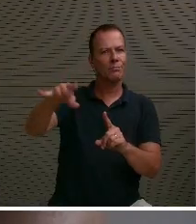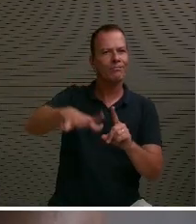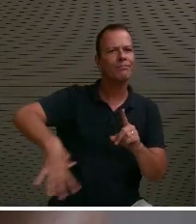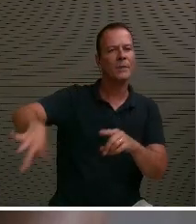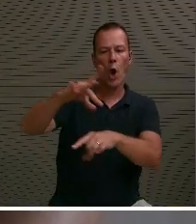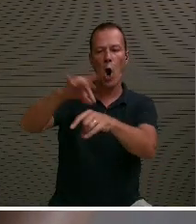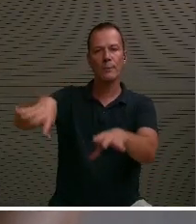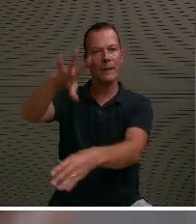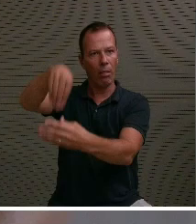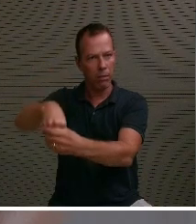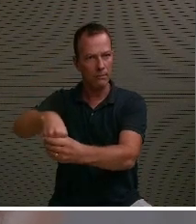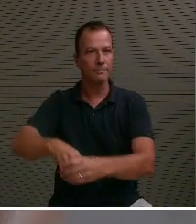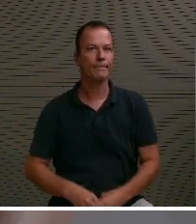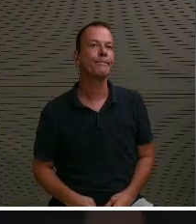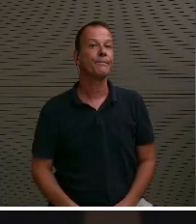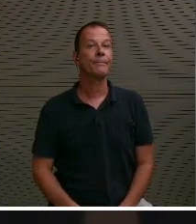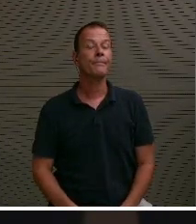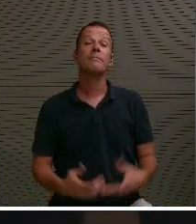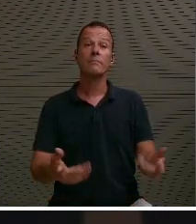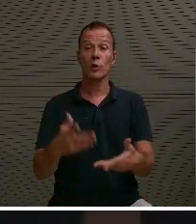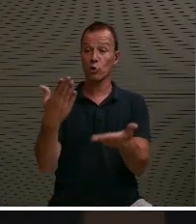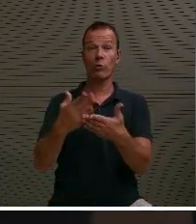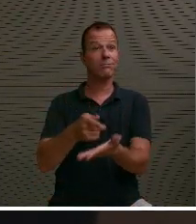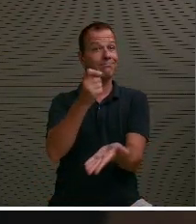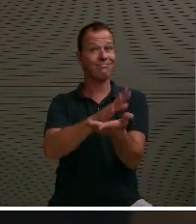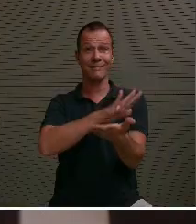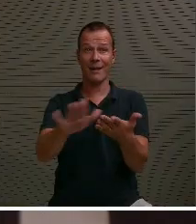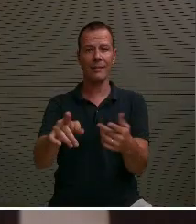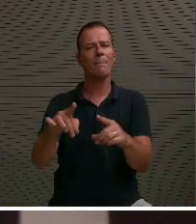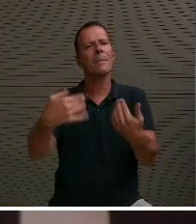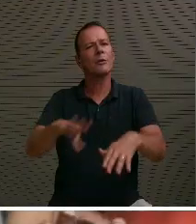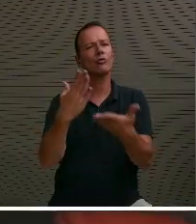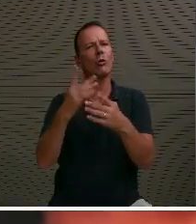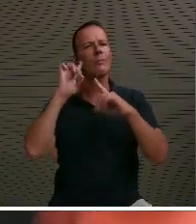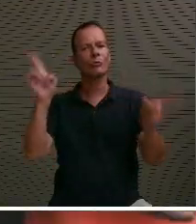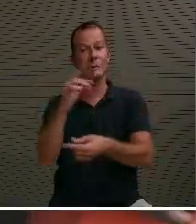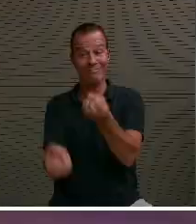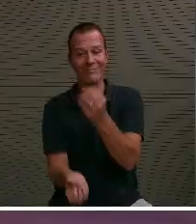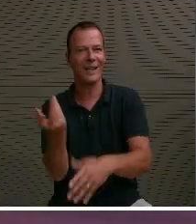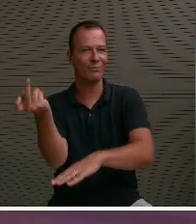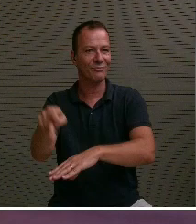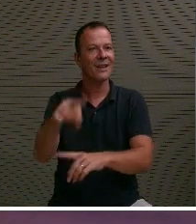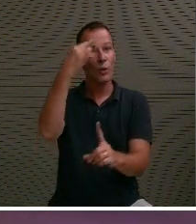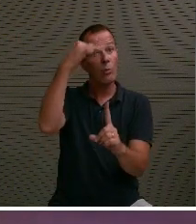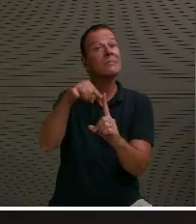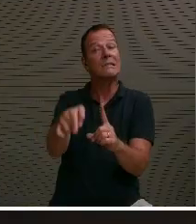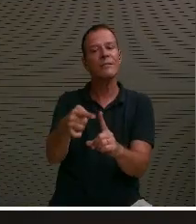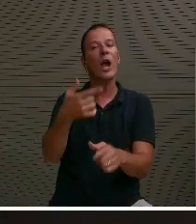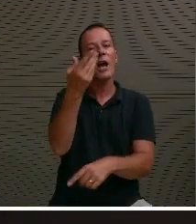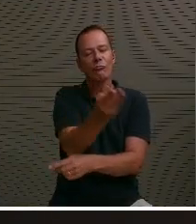de référence de Nyoki. Une école de musique gratuite a été créée, ouverte à tous les enfants.